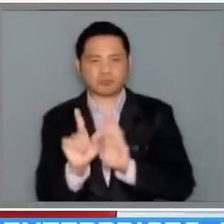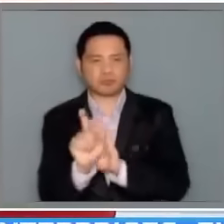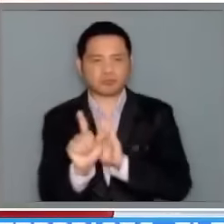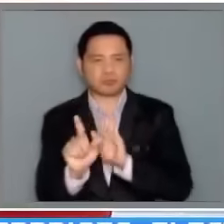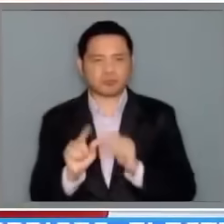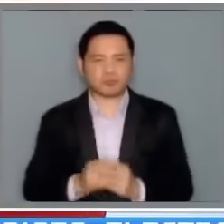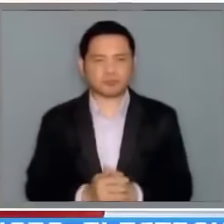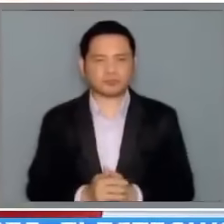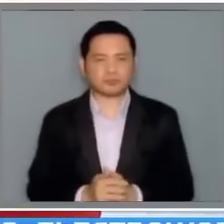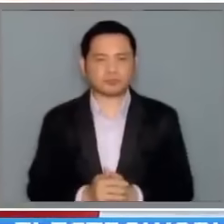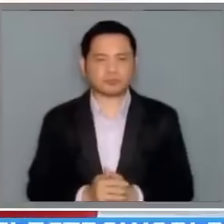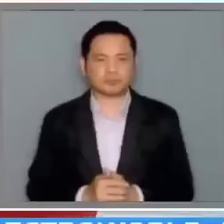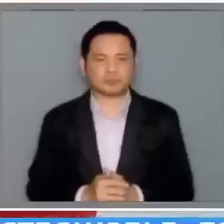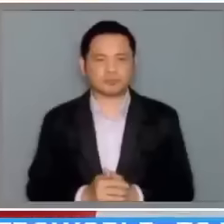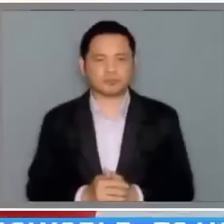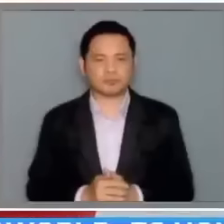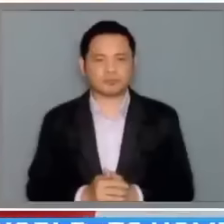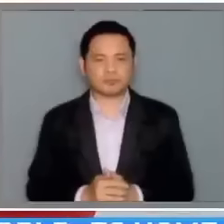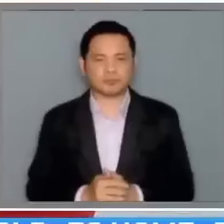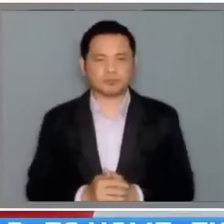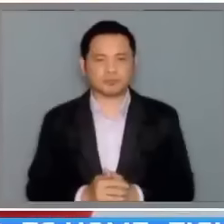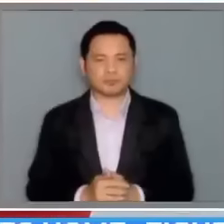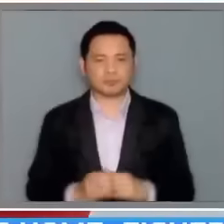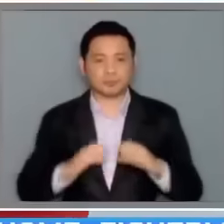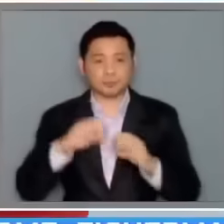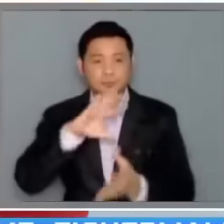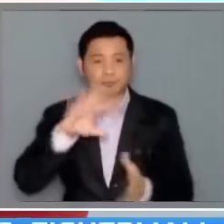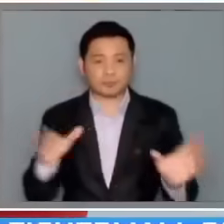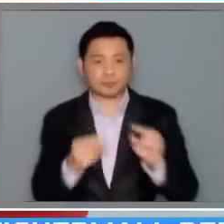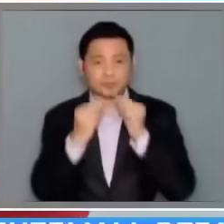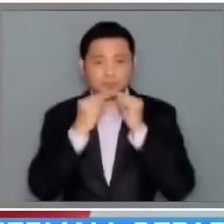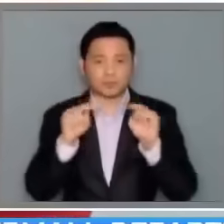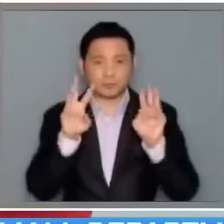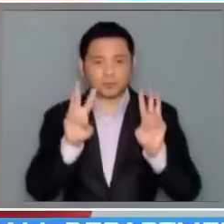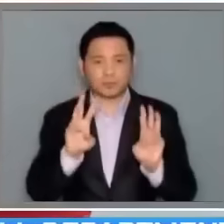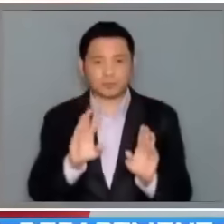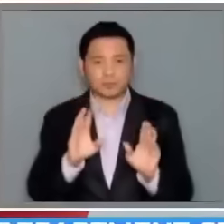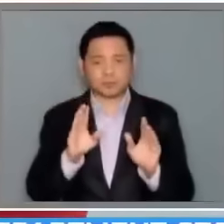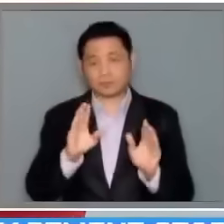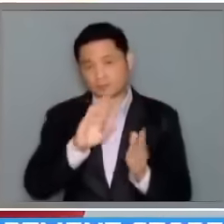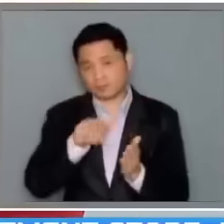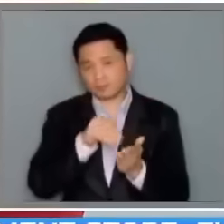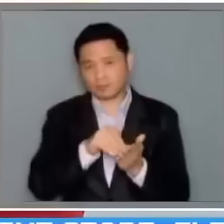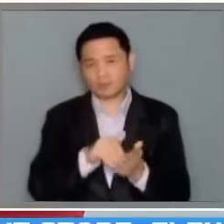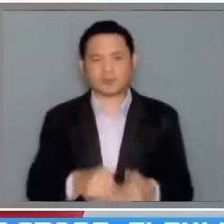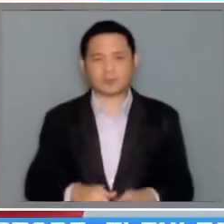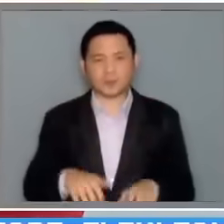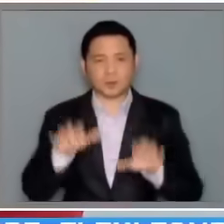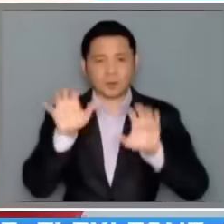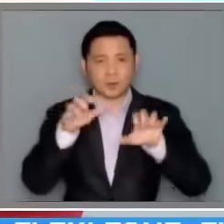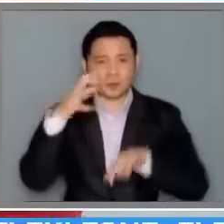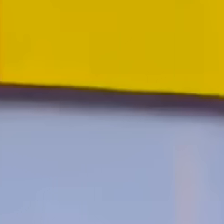Ako si Katrina Son para sa GMA Integrated News Weather Center. Maasahan anuman ang panahon.